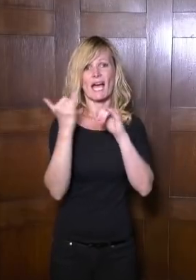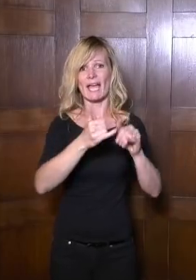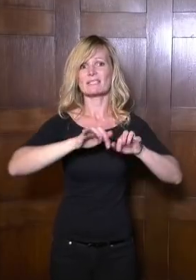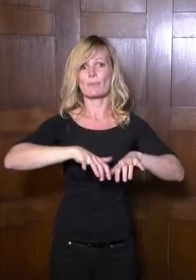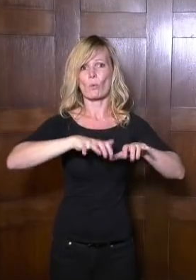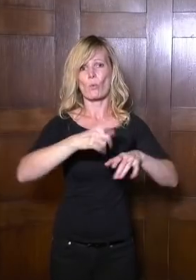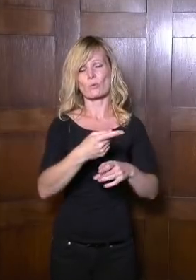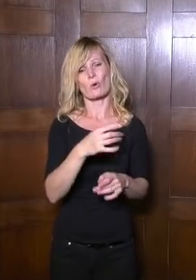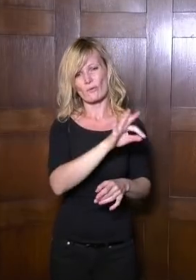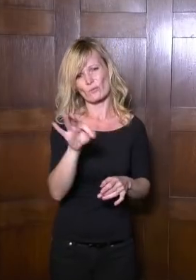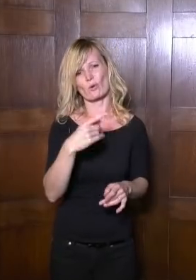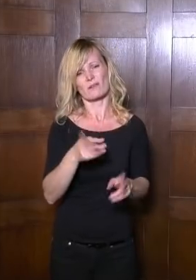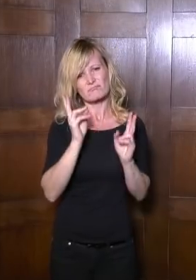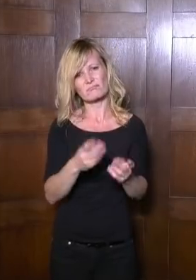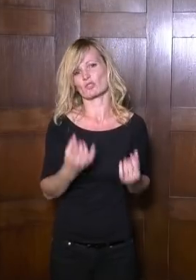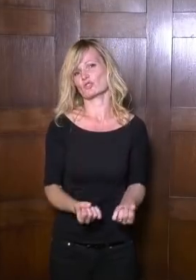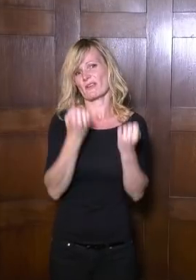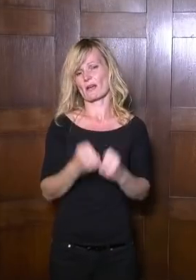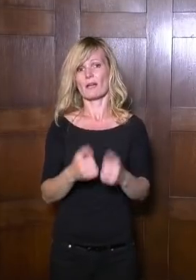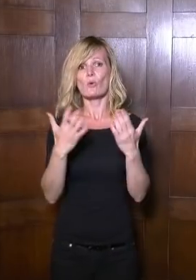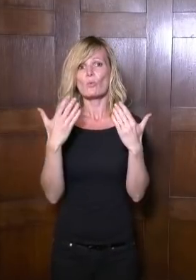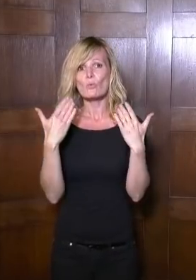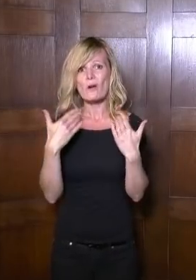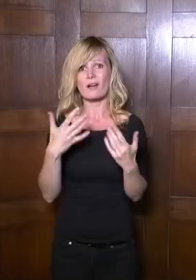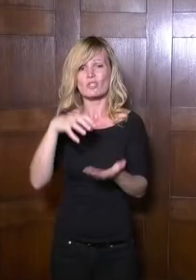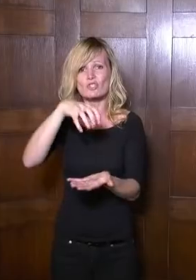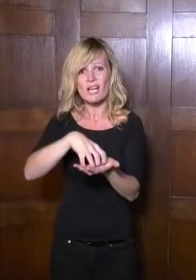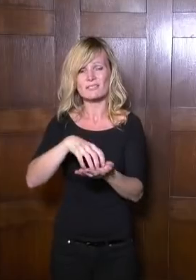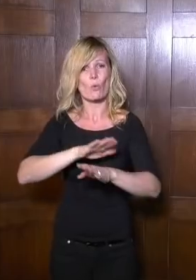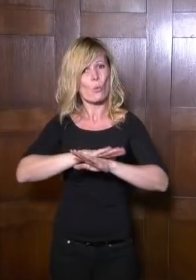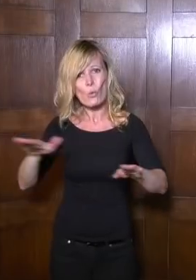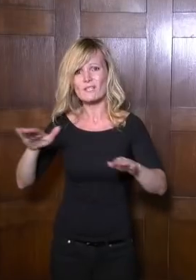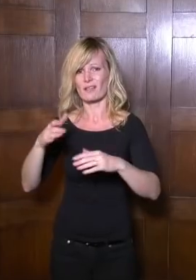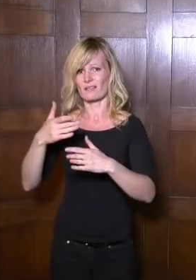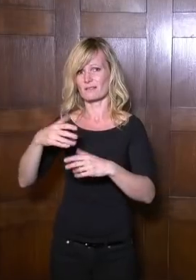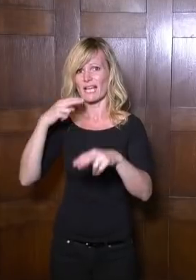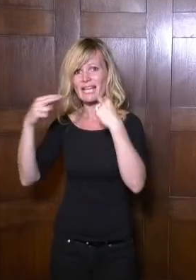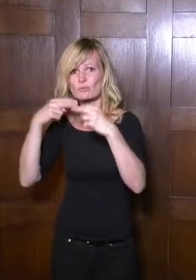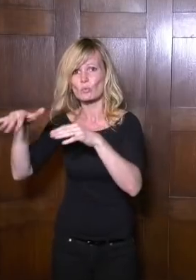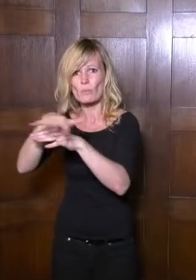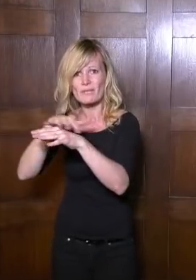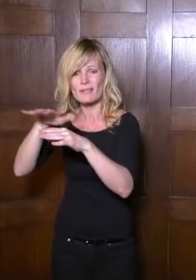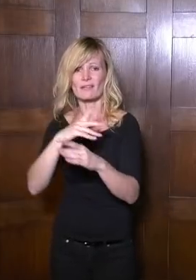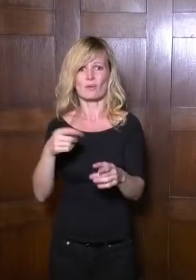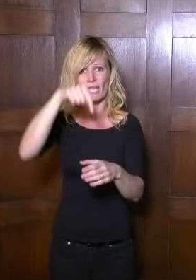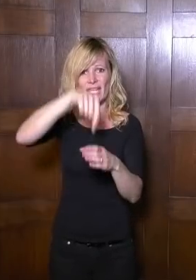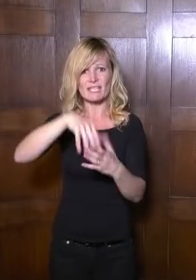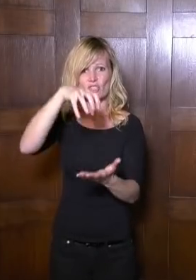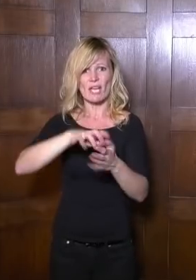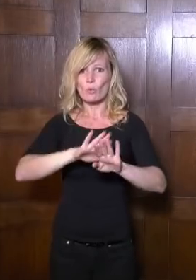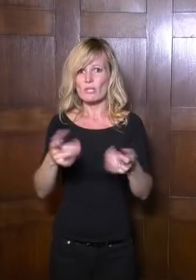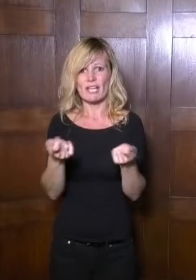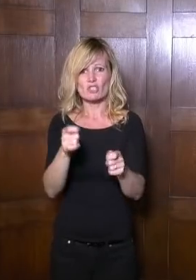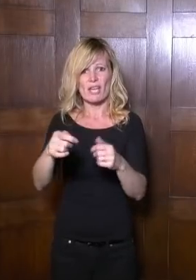die haben es immer noch richtig schwer und eine Kurstadt ohne Gastronomie und ohne funktionierende Innenstadt ist schwierig,